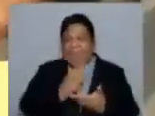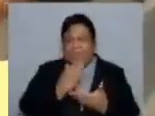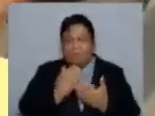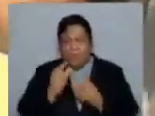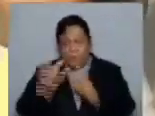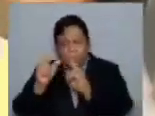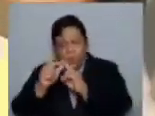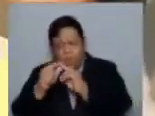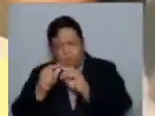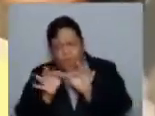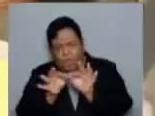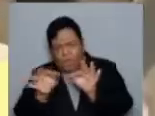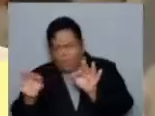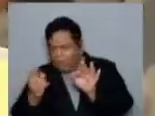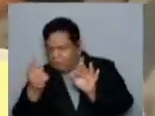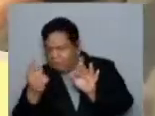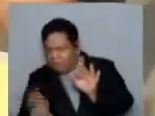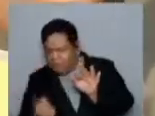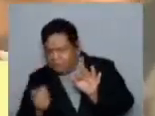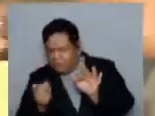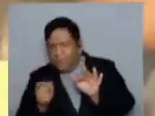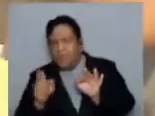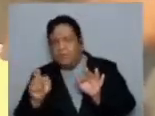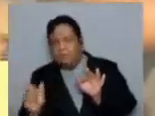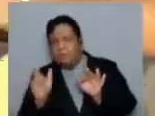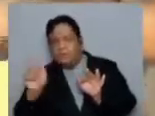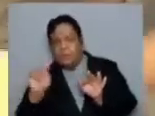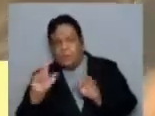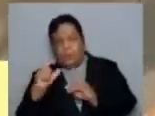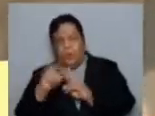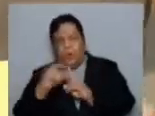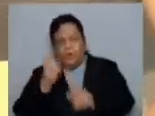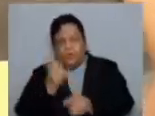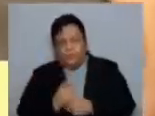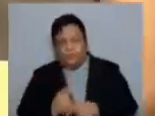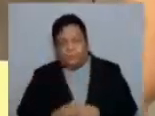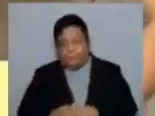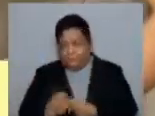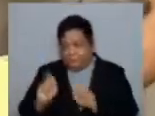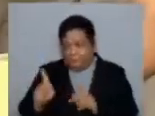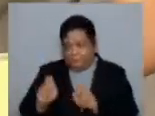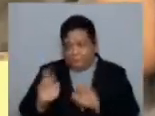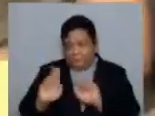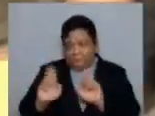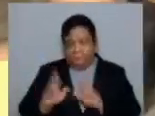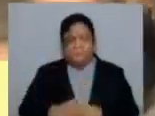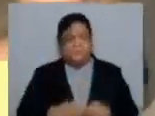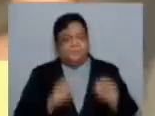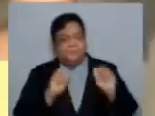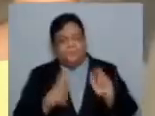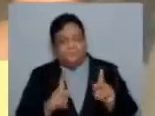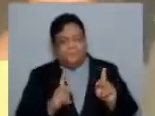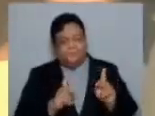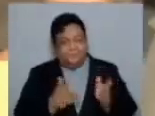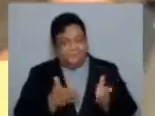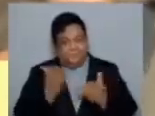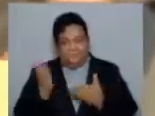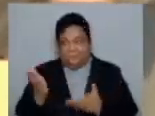Marian, pupunan mo lang yon, okay? Yung missing word. Okay ka? Yan. Alright, Marian. First song.